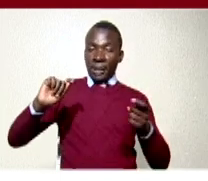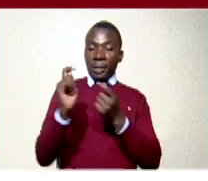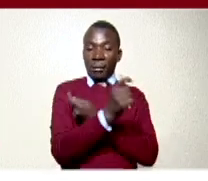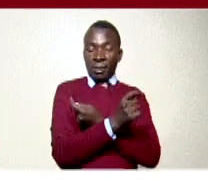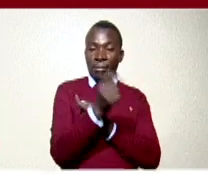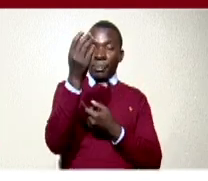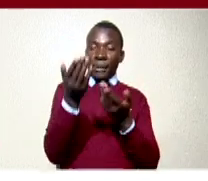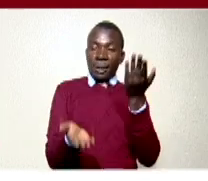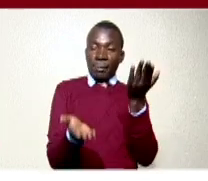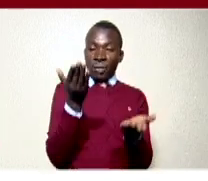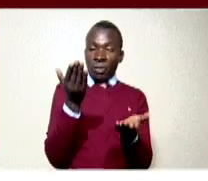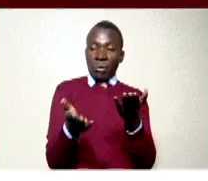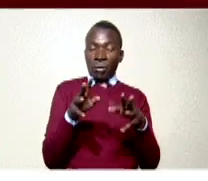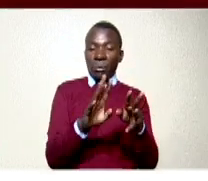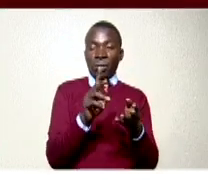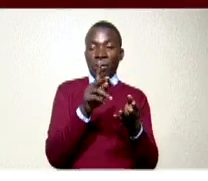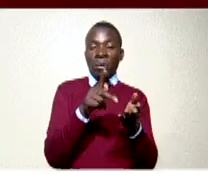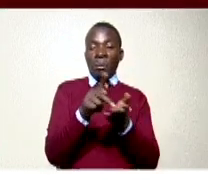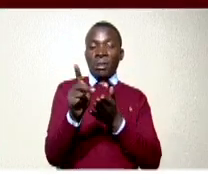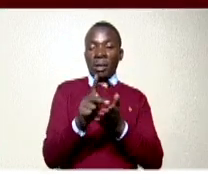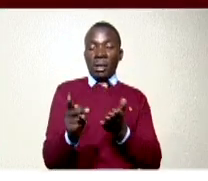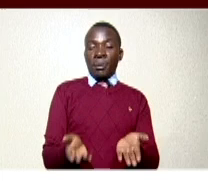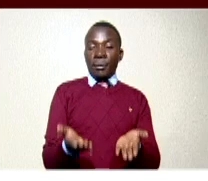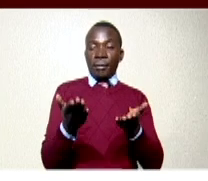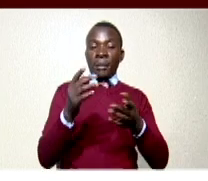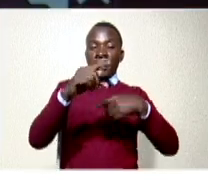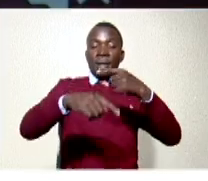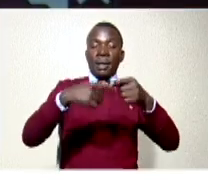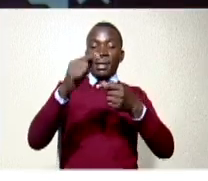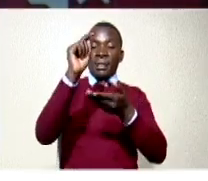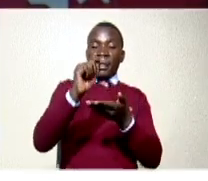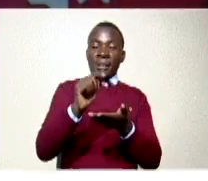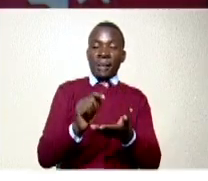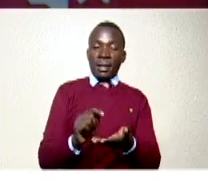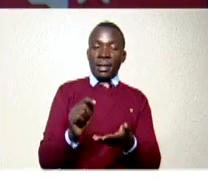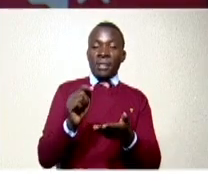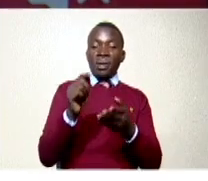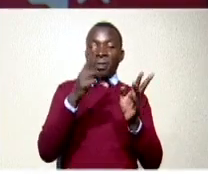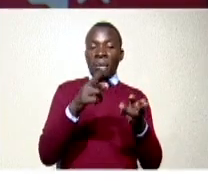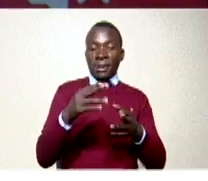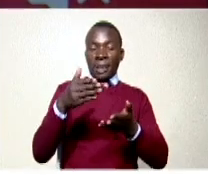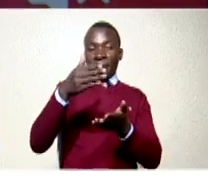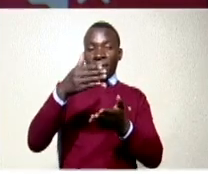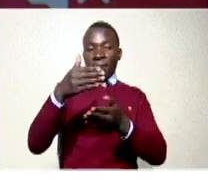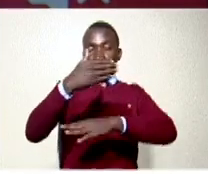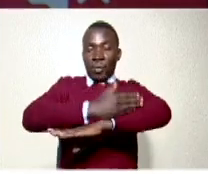gipimo cy'uburyo ibiciro bizamuka kizagenda kigabanuka. Ubundi mbago za Banki Nkuru y'Igihugu ni hagati ya